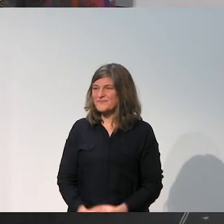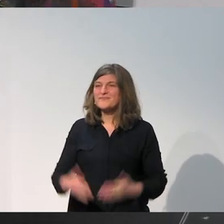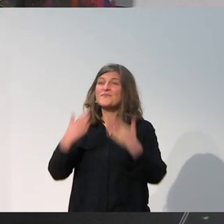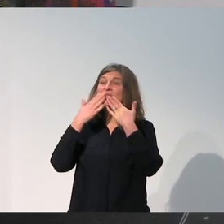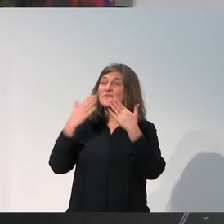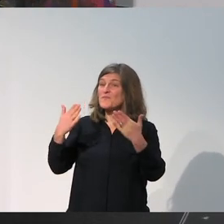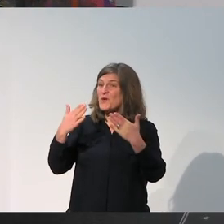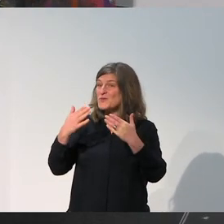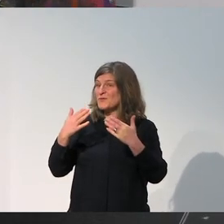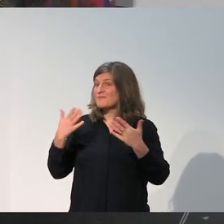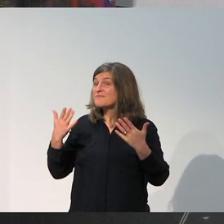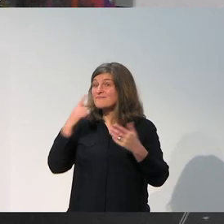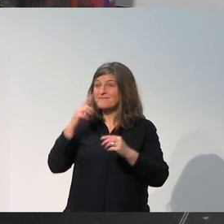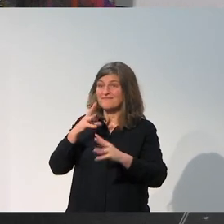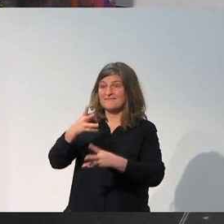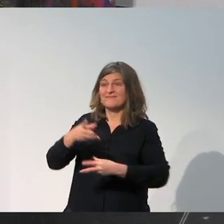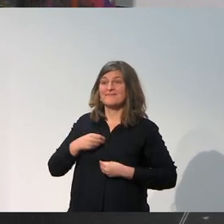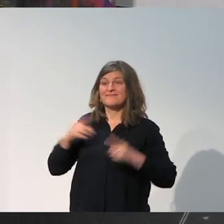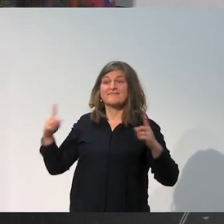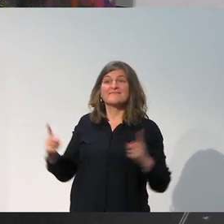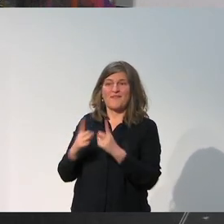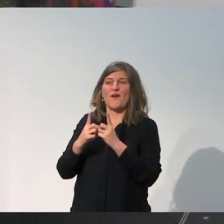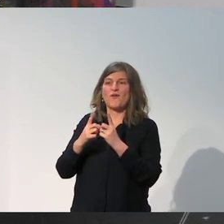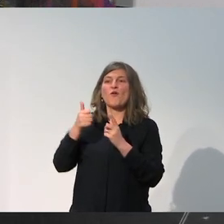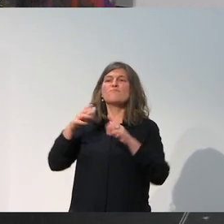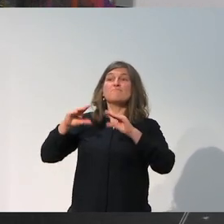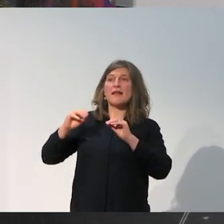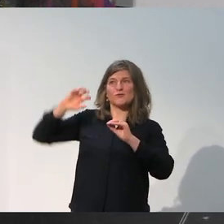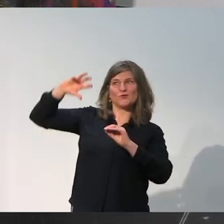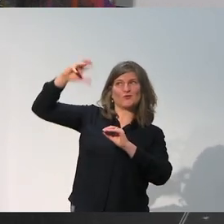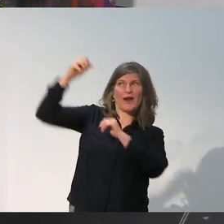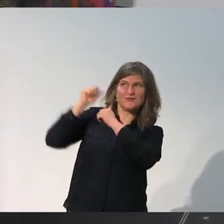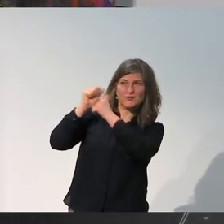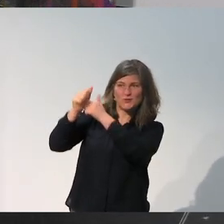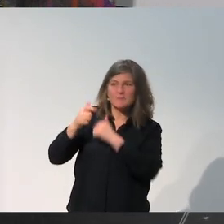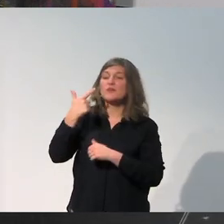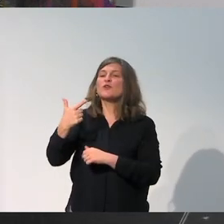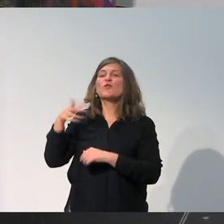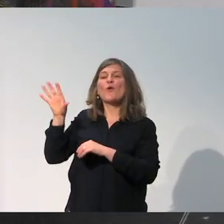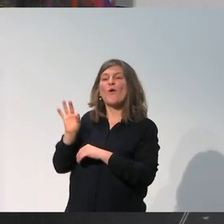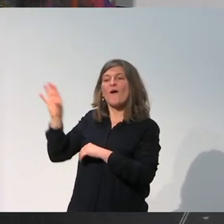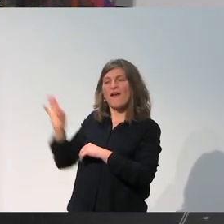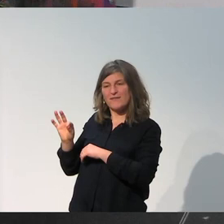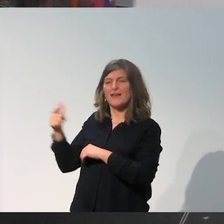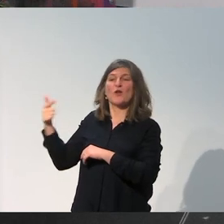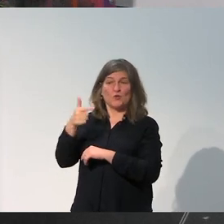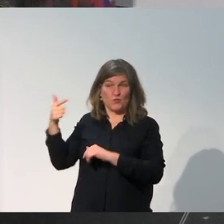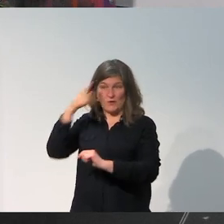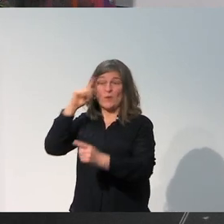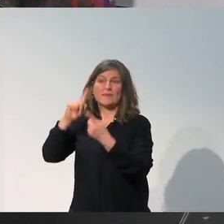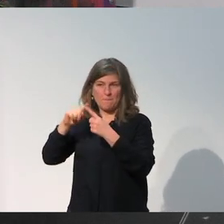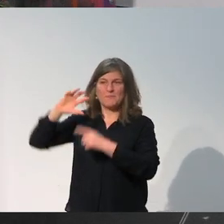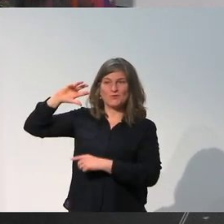Bonjour, nous vous accueillons pour une rencontre intitulée « Une place au soleil » avec deux invités qui ont publié l'année dernière un livre qui touche de près au